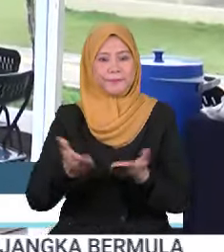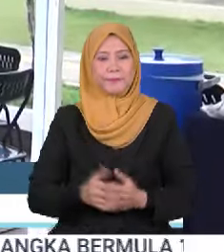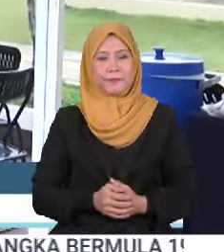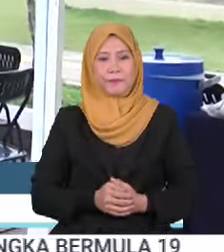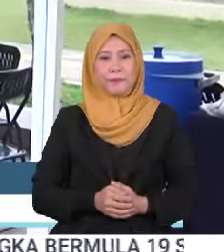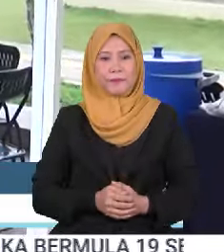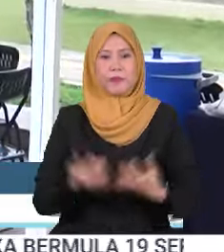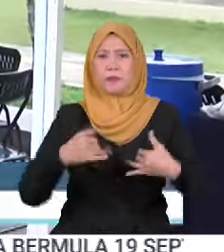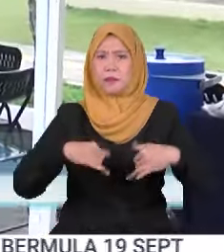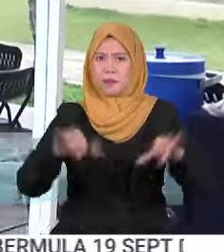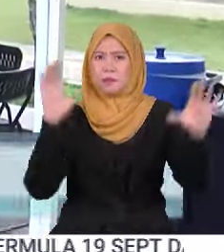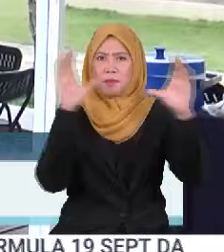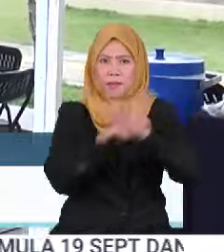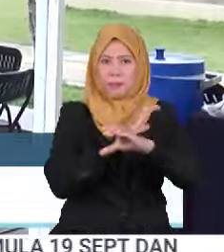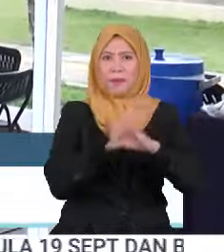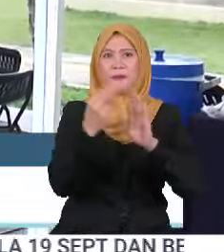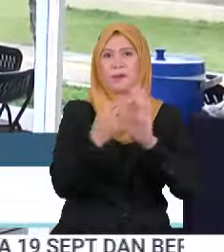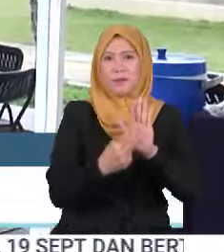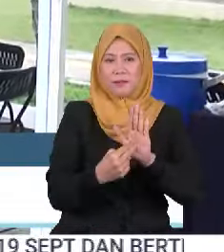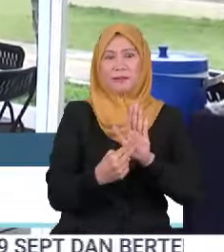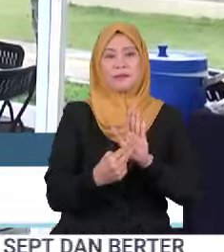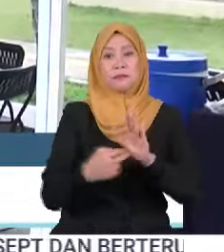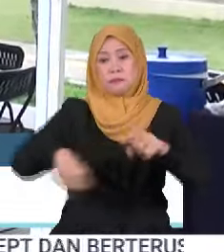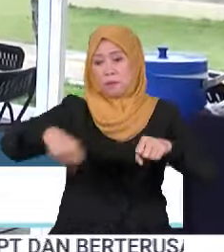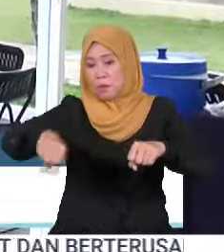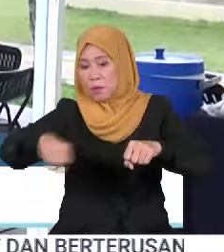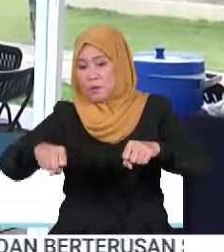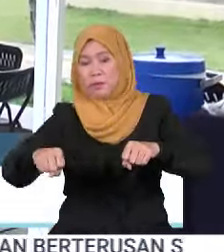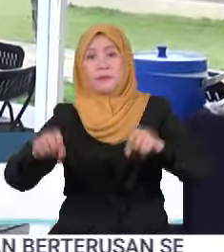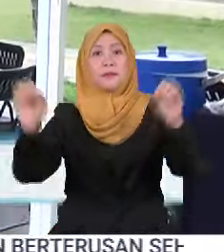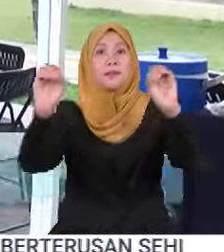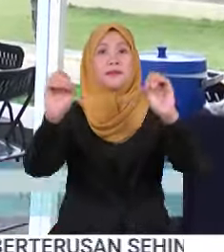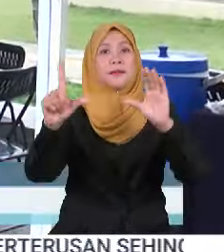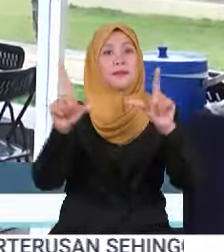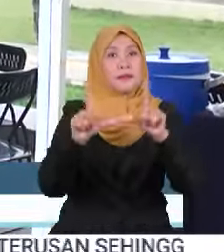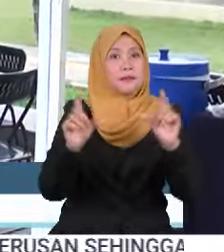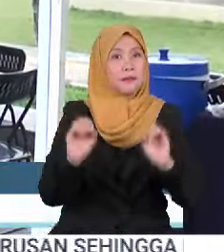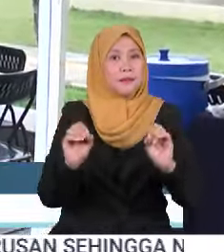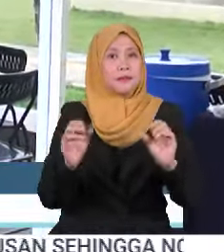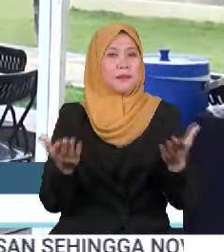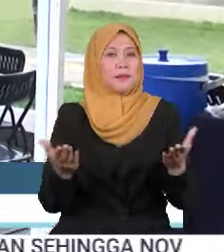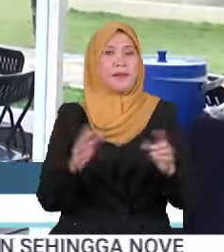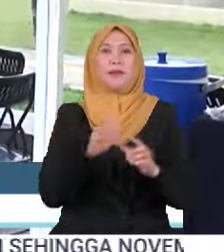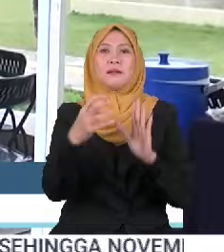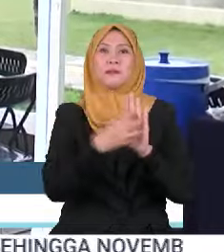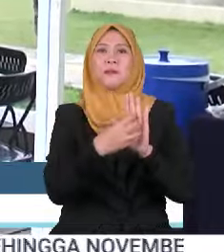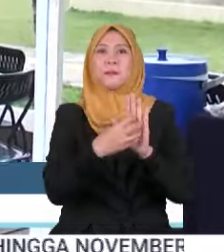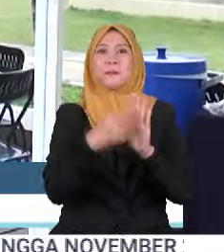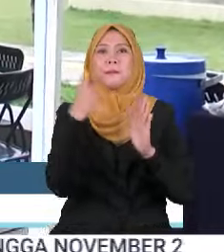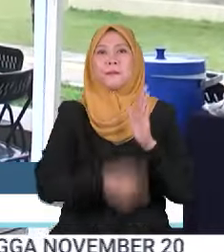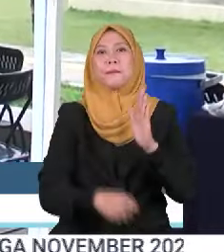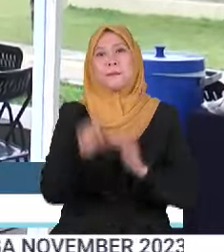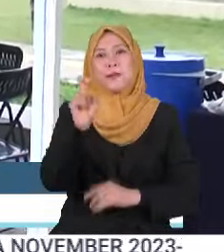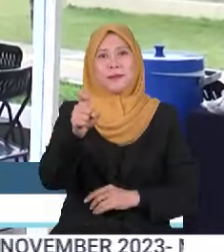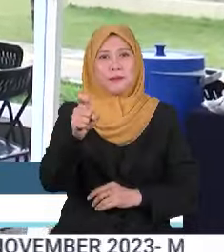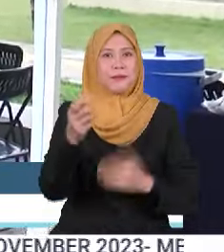Masih lagi ada yang mencabar undang-undang jalan raya dengan menunggang motosikal tiada lesen memandu dan juga tamat tempoh cukai